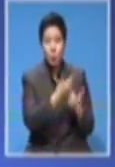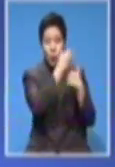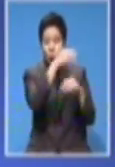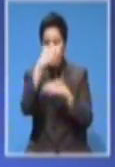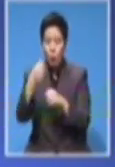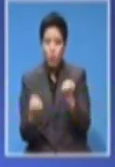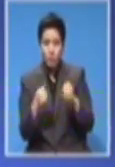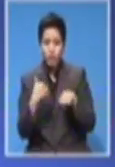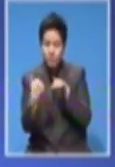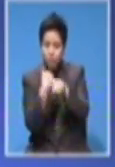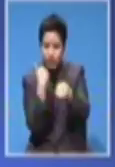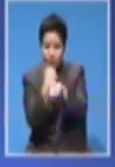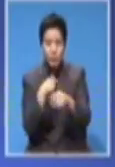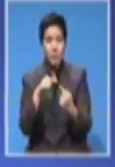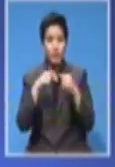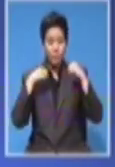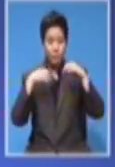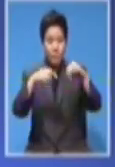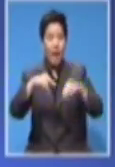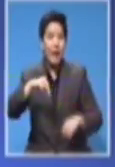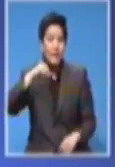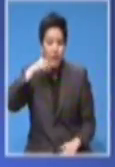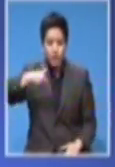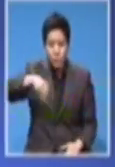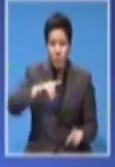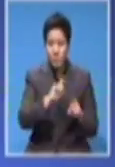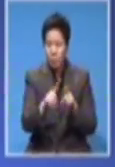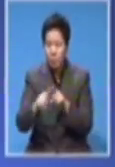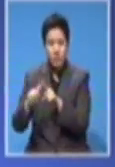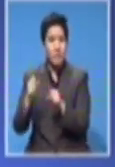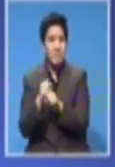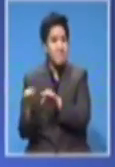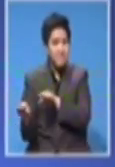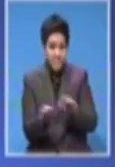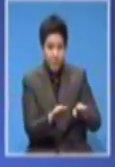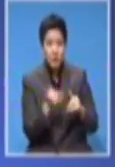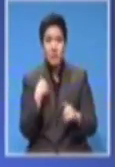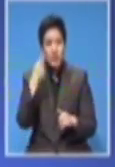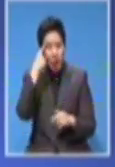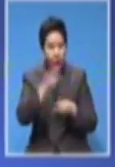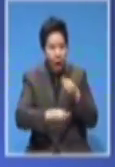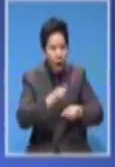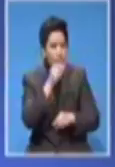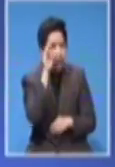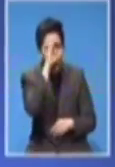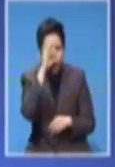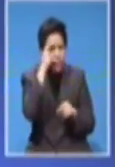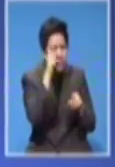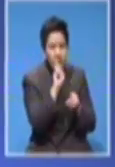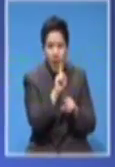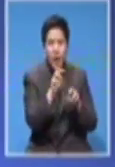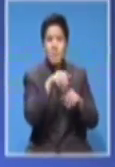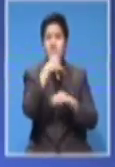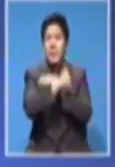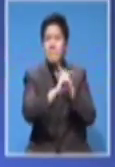าคมโครงสร้างพื้นฐานสาธารณูปโภคแล้วก็การเปิดตลาดใหม่หาช่องทางการจัดจำหน่ายนะครับขับเคลื่อนประเท